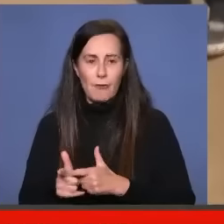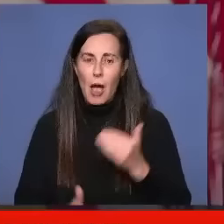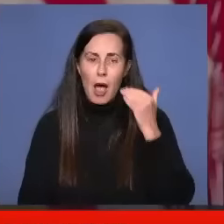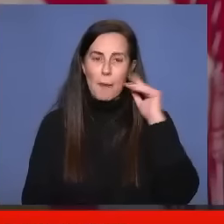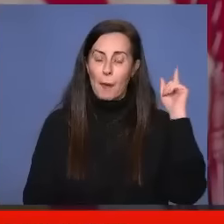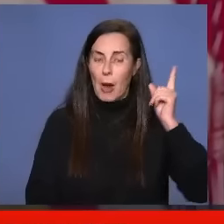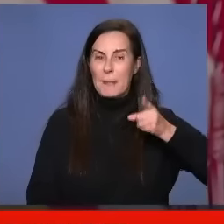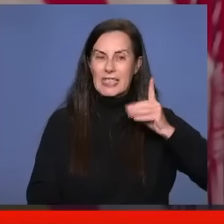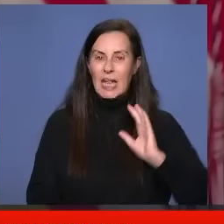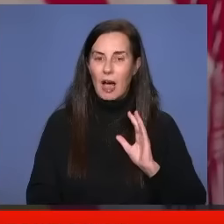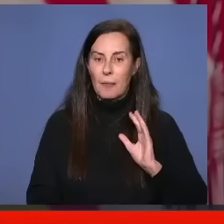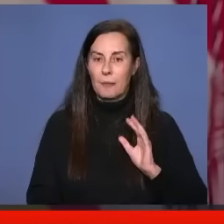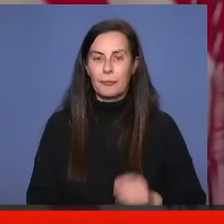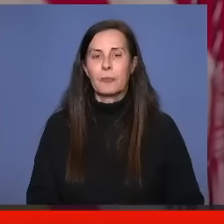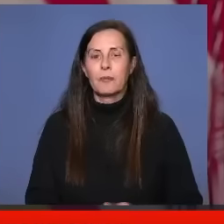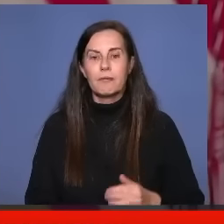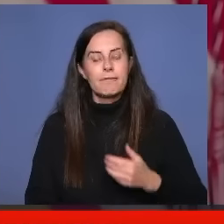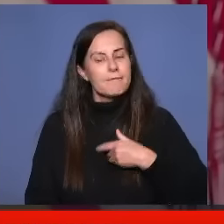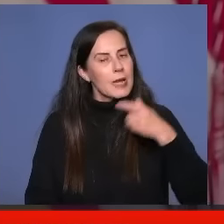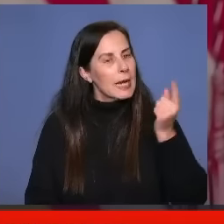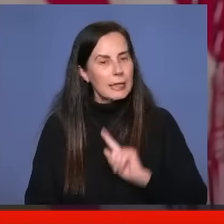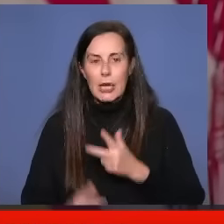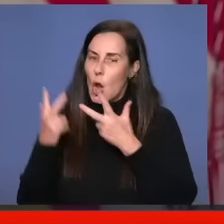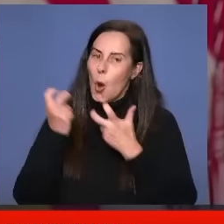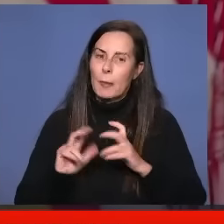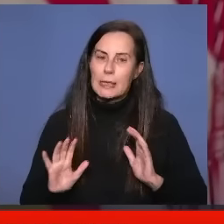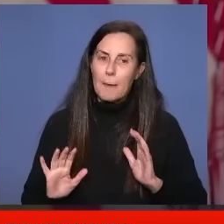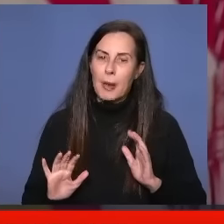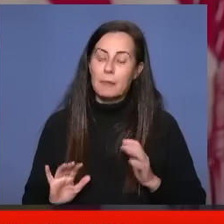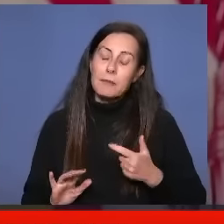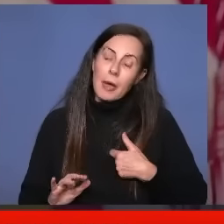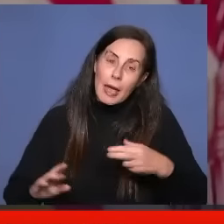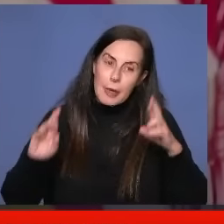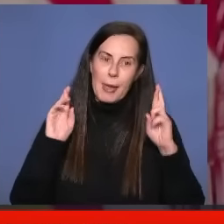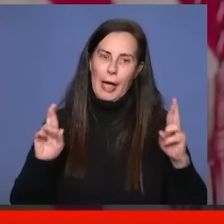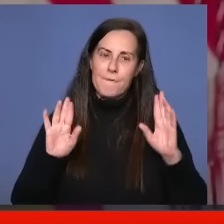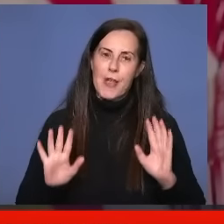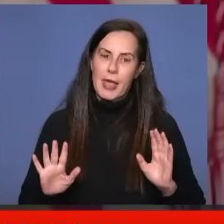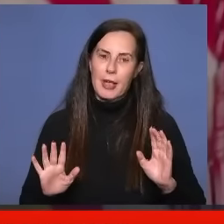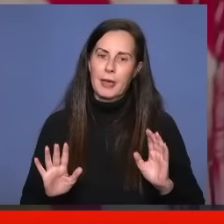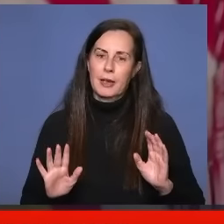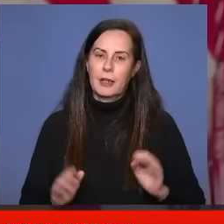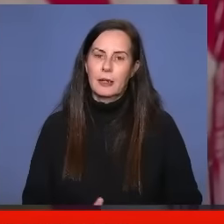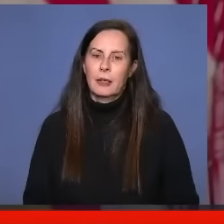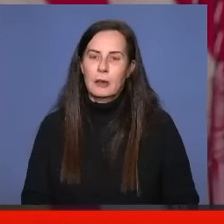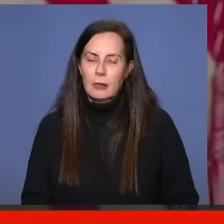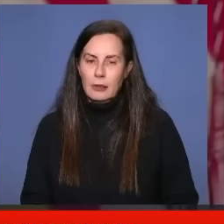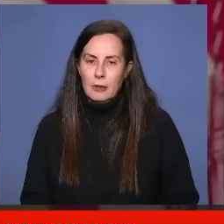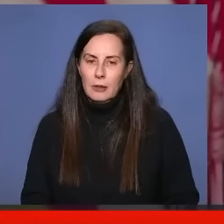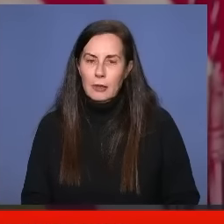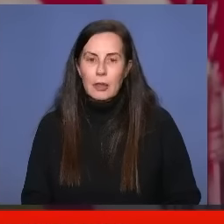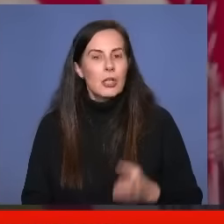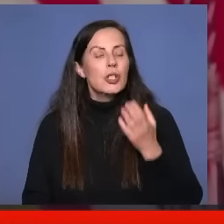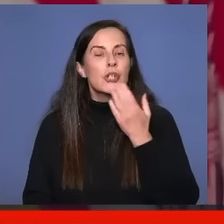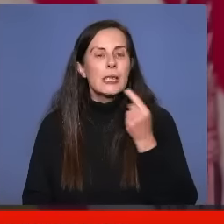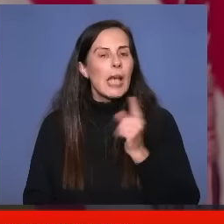מזהירה. I don't anticipate, I'm hoping that that the Israelis